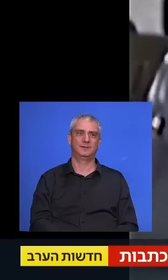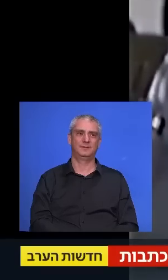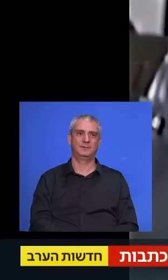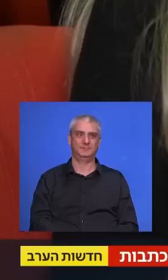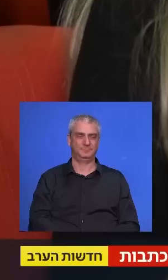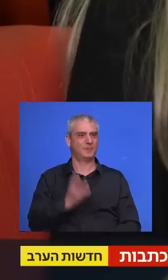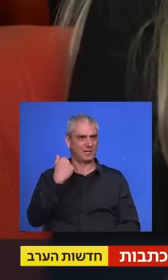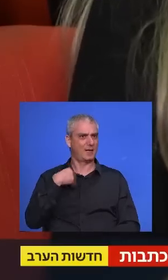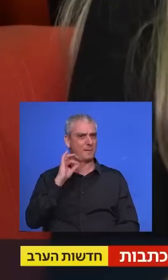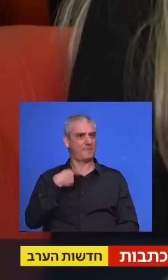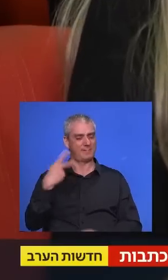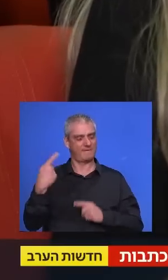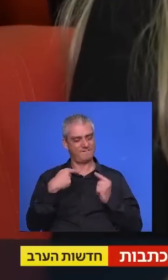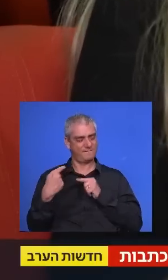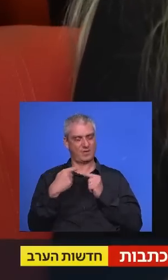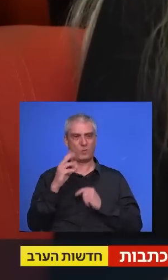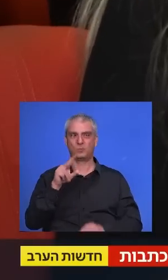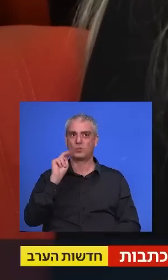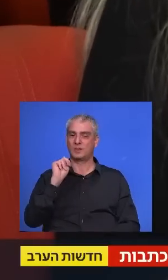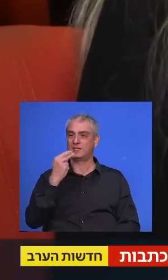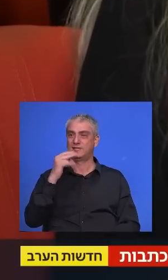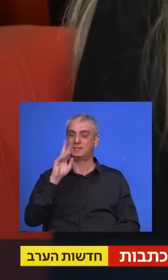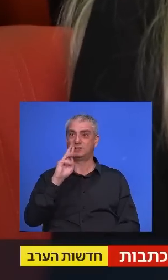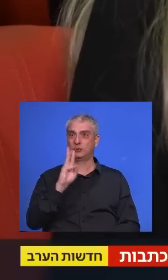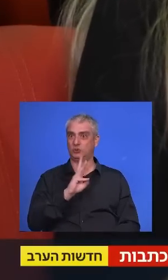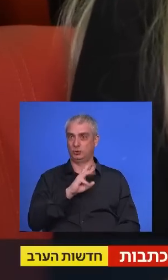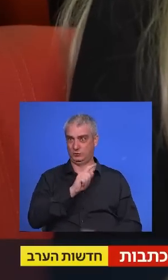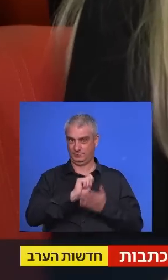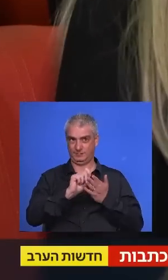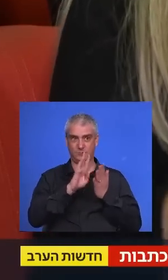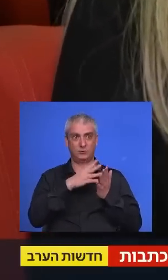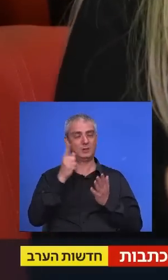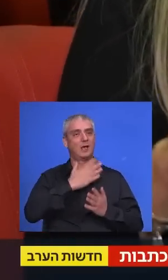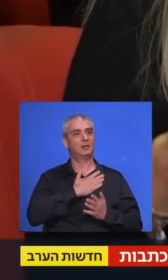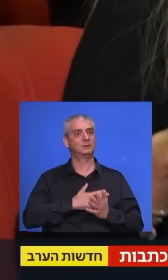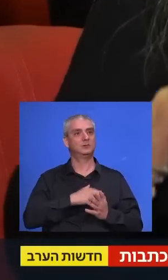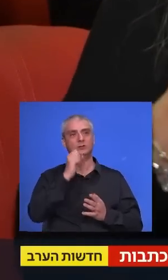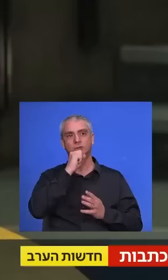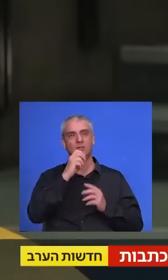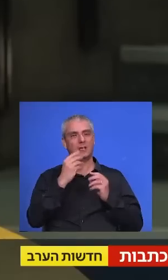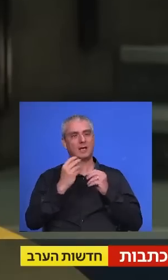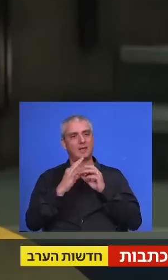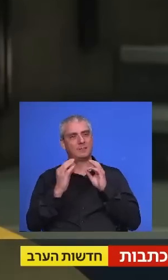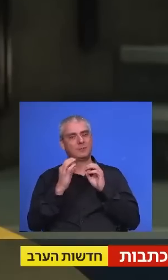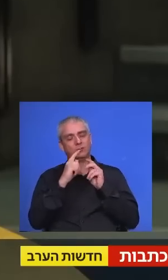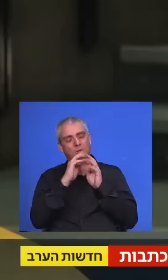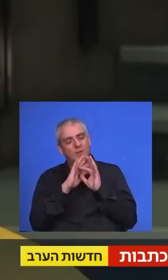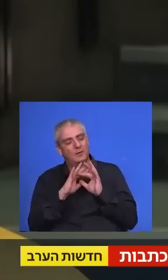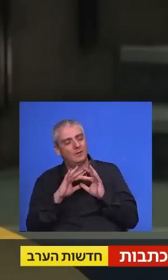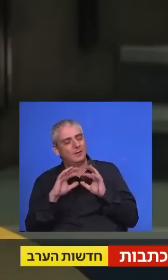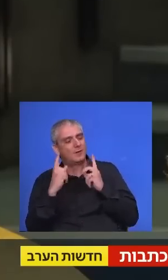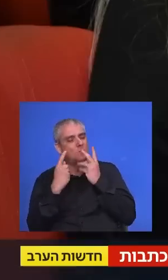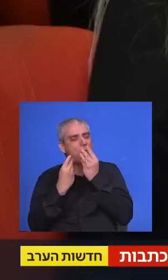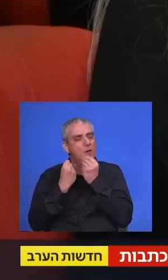היה לנו באמת ויכוח קטן עם נורית הירש, שהיא רצתה שהשיר יתחיל עם משהו